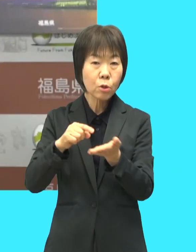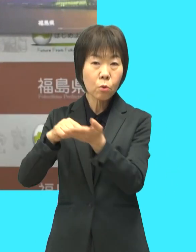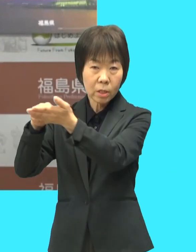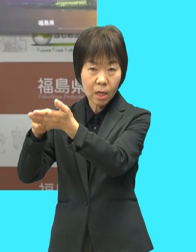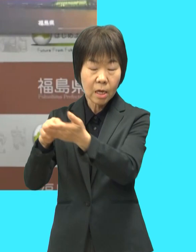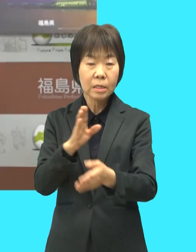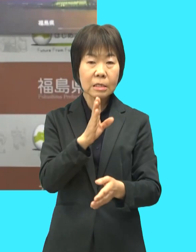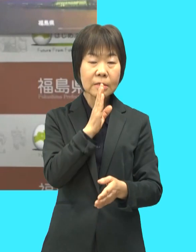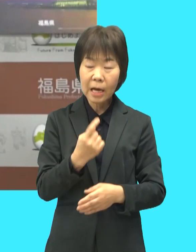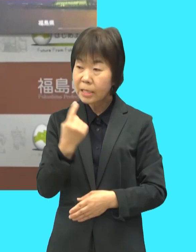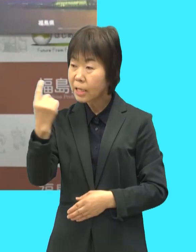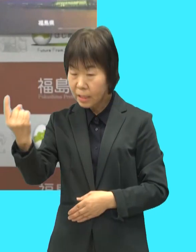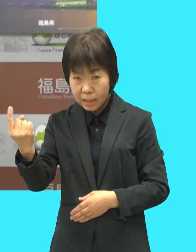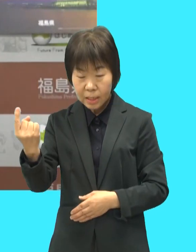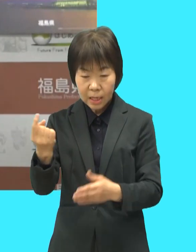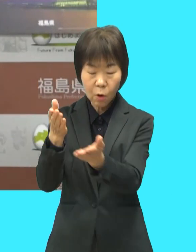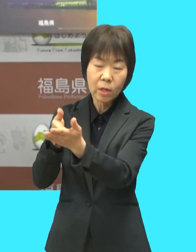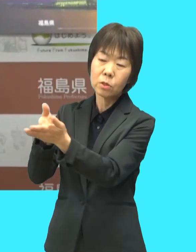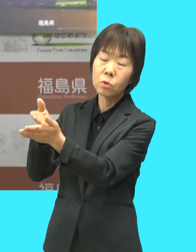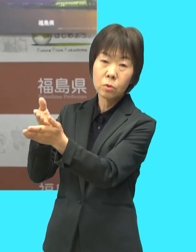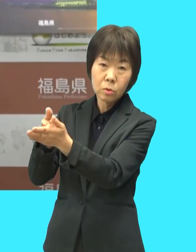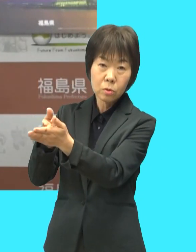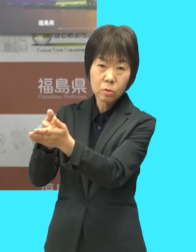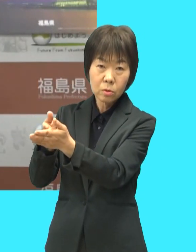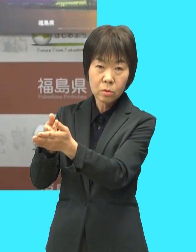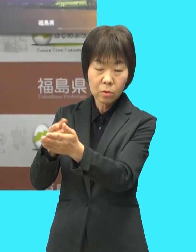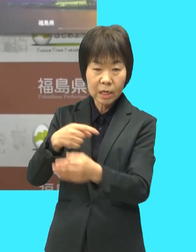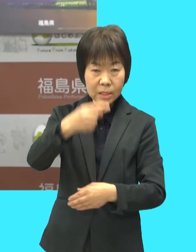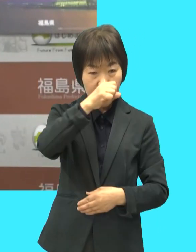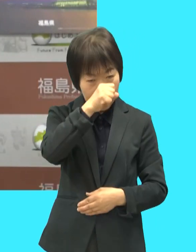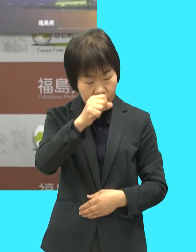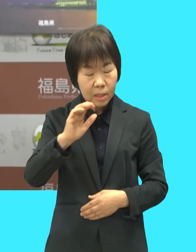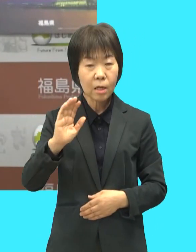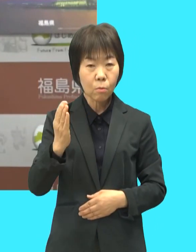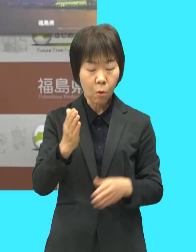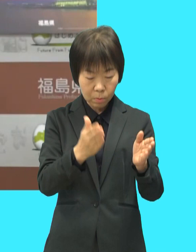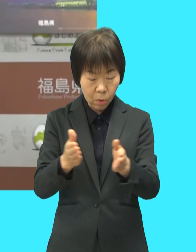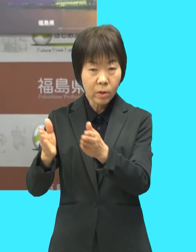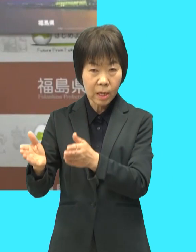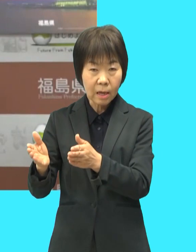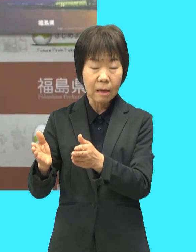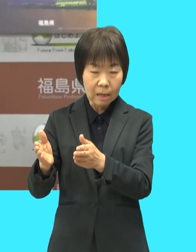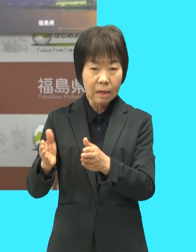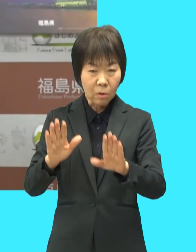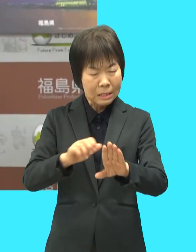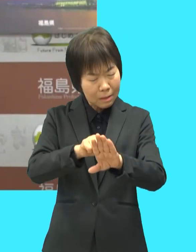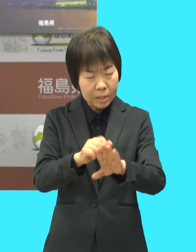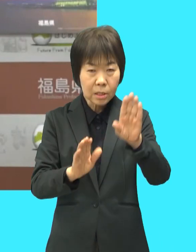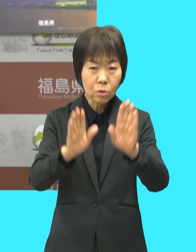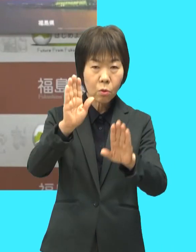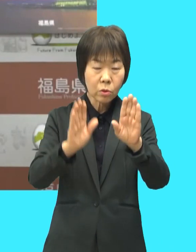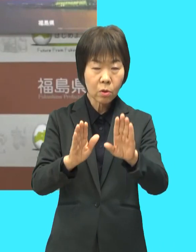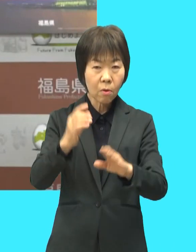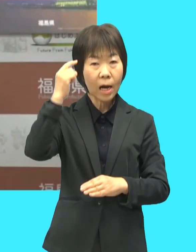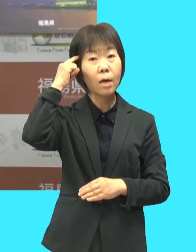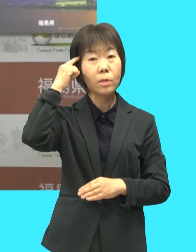接伺ってお話をできるということがもちろんベストではありますが、一方で現下の厳しい感染症の状況